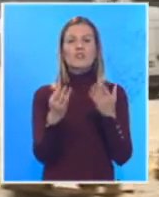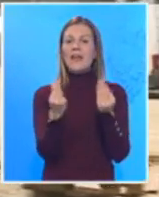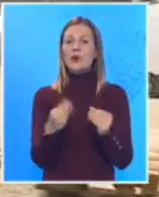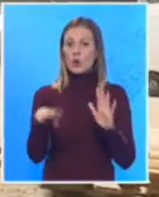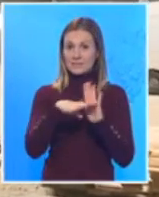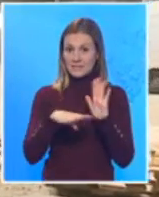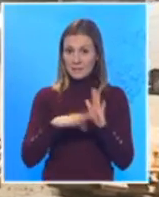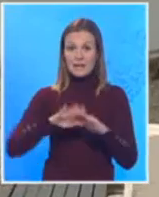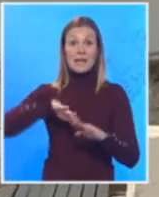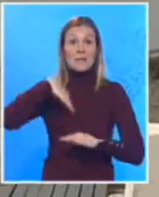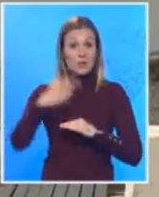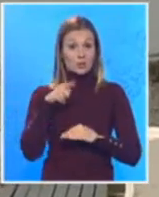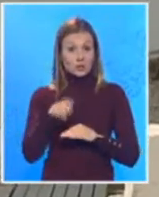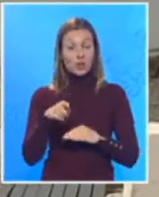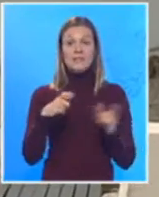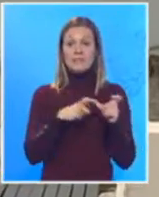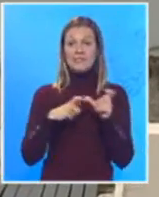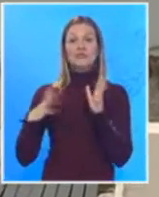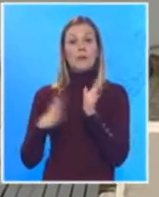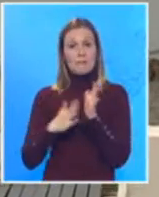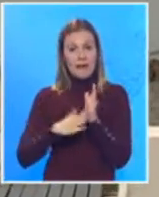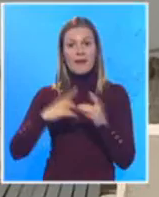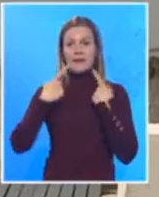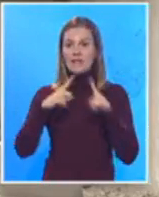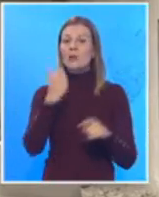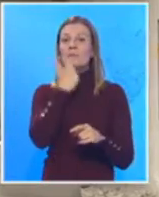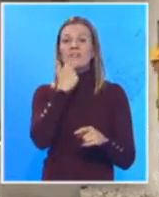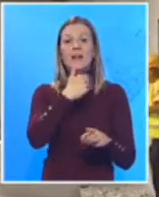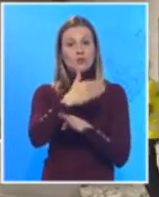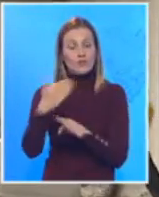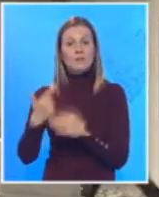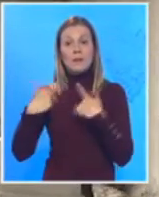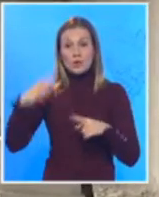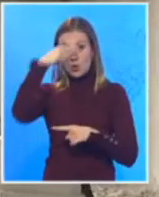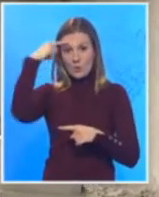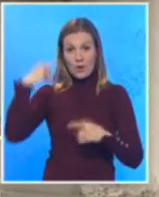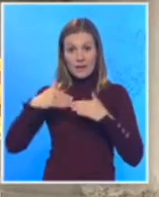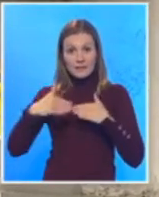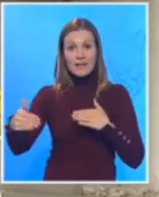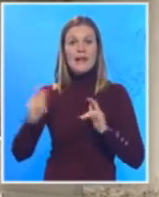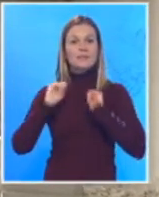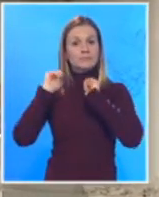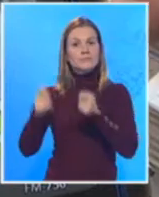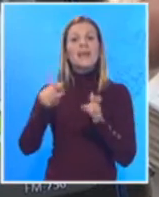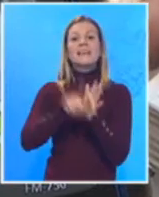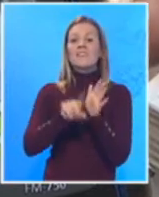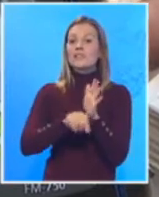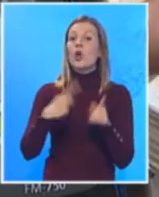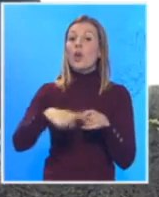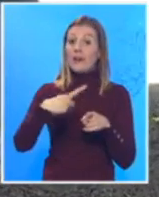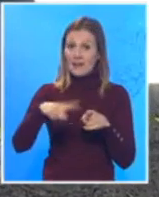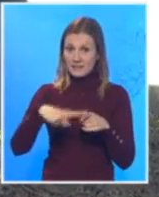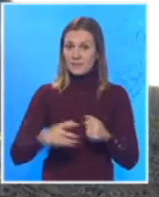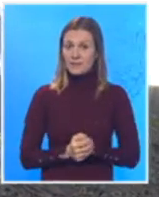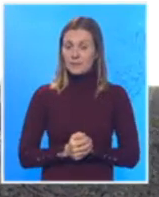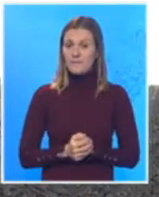Nakon sastanka, ministar financija Siniša Mali saopštio je da će privatna preduzeća moći od ponedeljka da konkurišu za jeftine kredite.